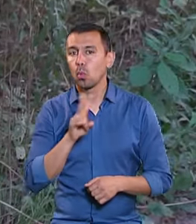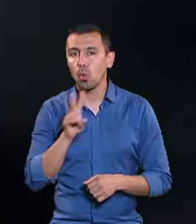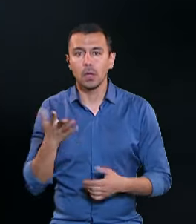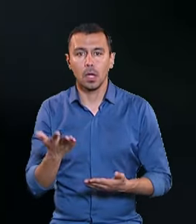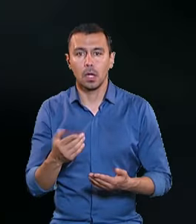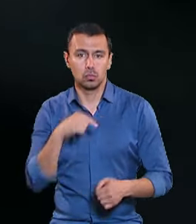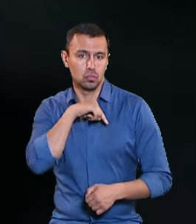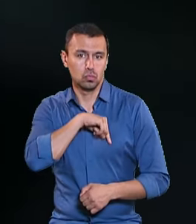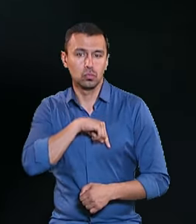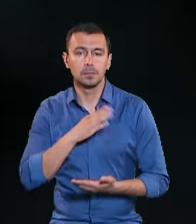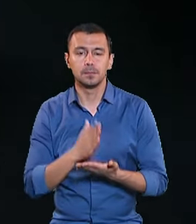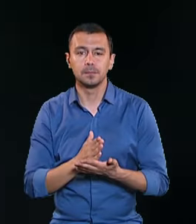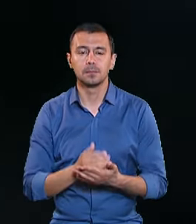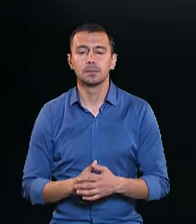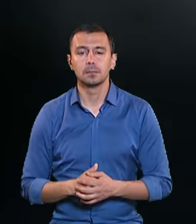воно тут.